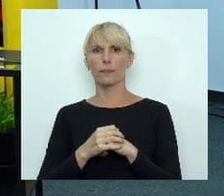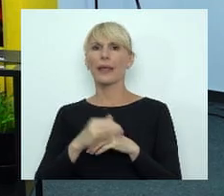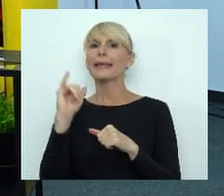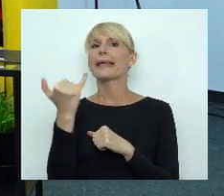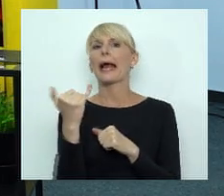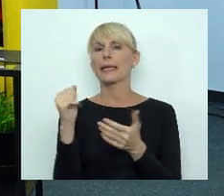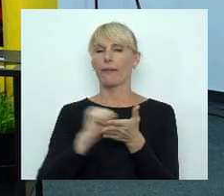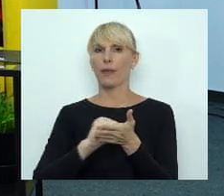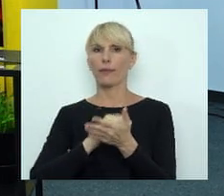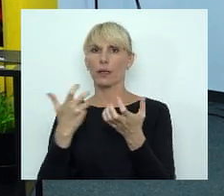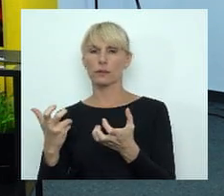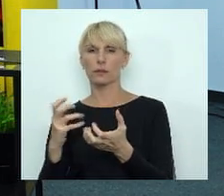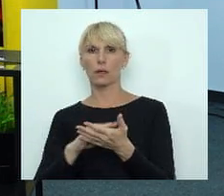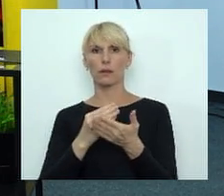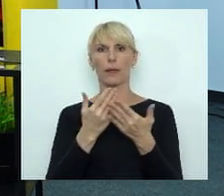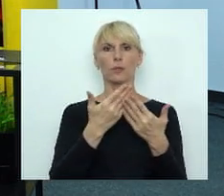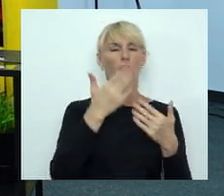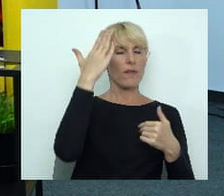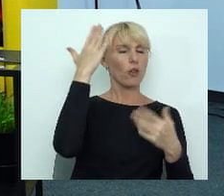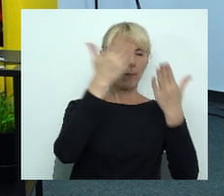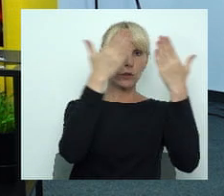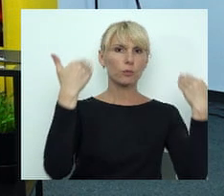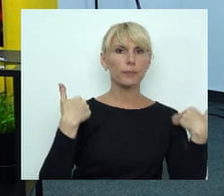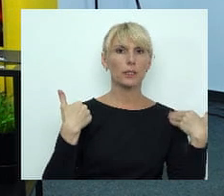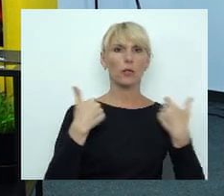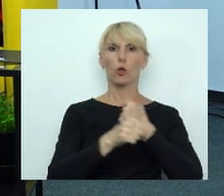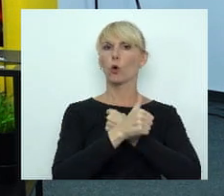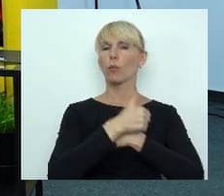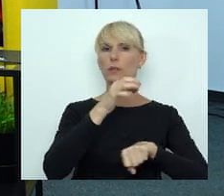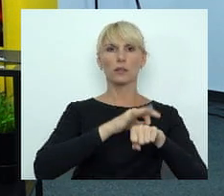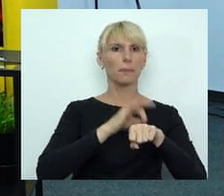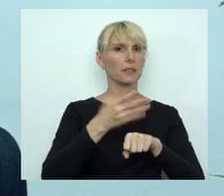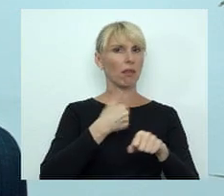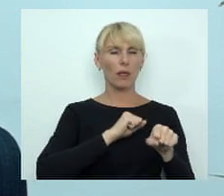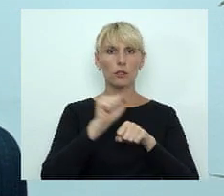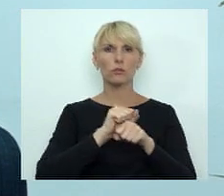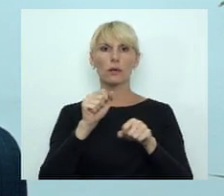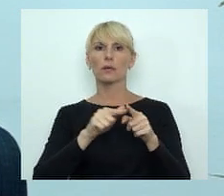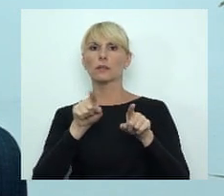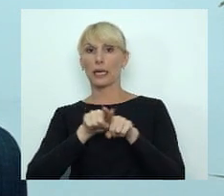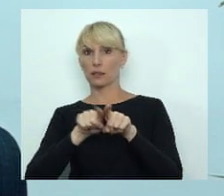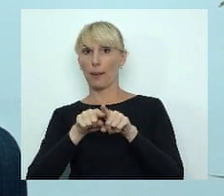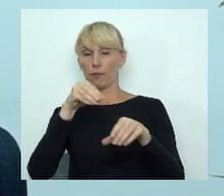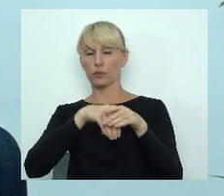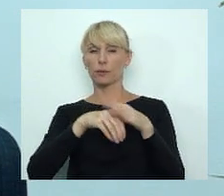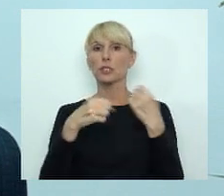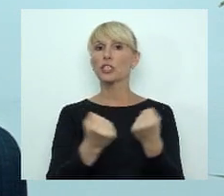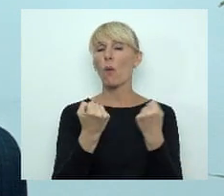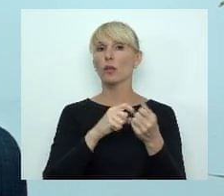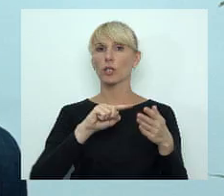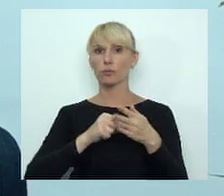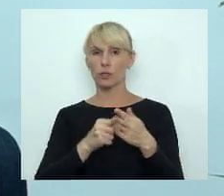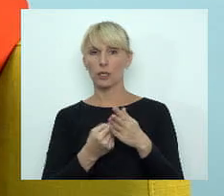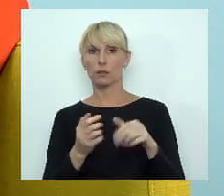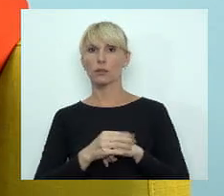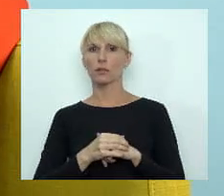Pamiętajmy o tym, że szpital to nie tylko dokumentacja medyczna, to jest również cała działalność administracyjna tego szpitala. W związku z tym ja mogę